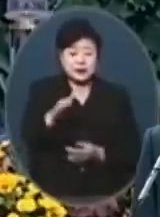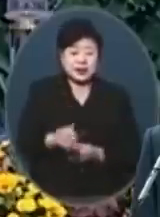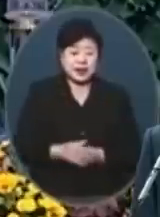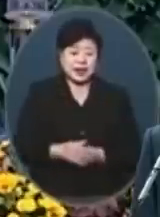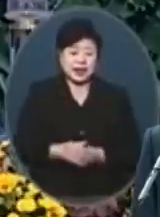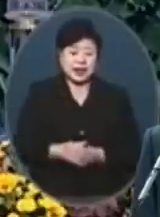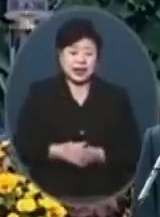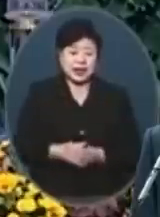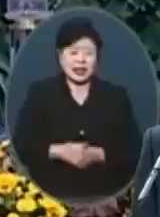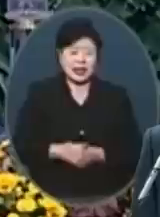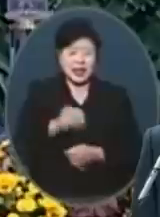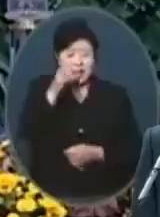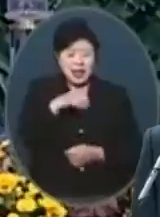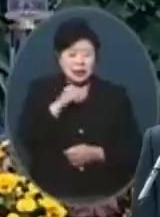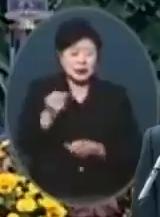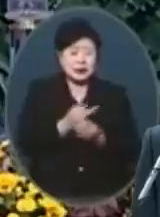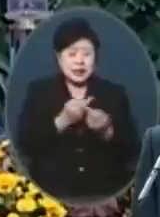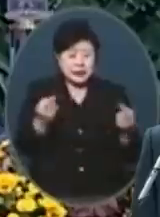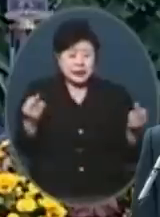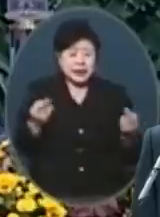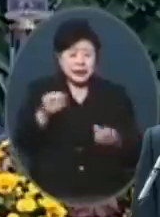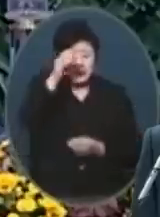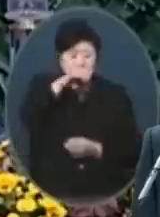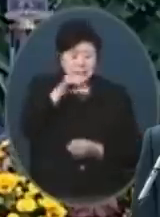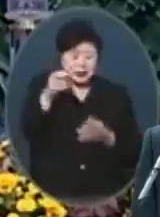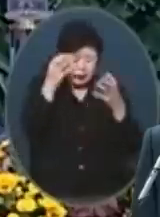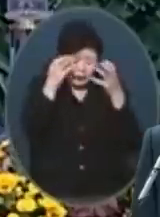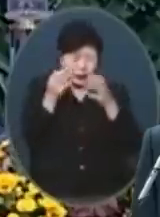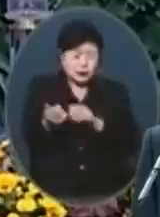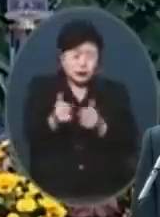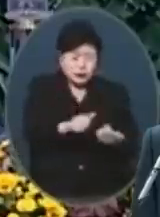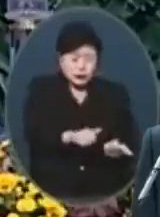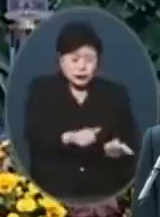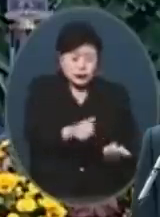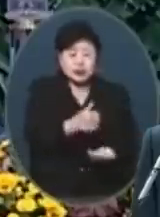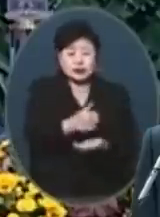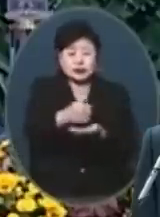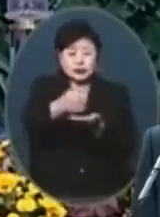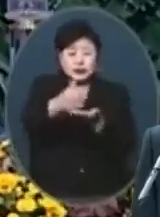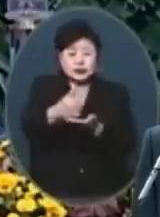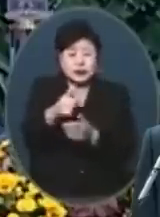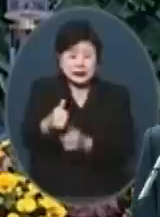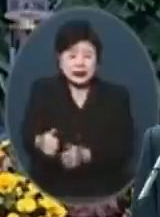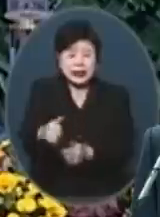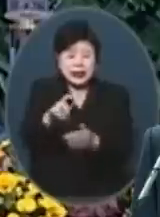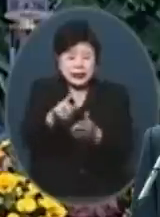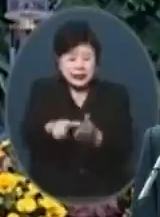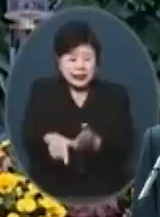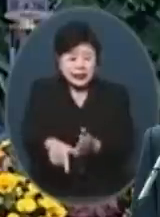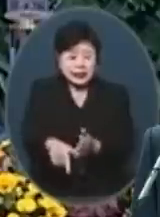갈보리산 위에 십자가에 매달려 고난당하시고 죽어가던 주님을 바라볼 때